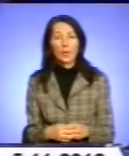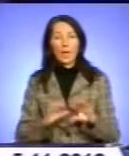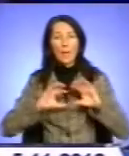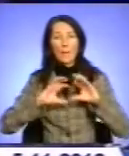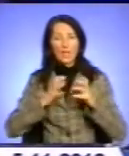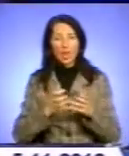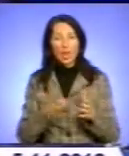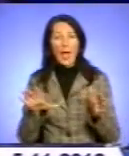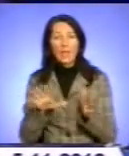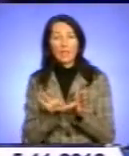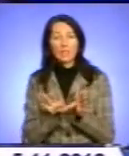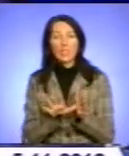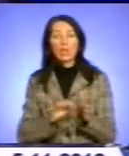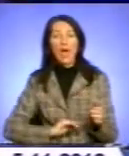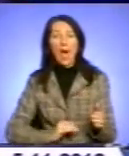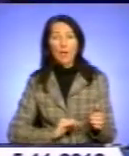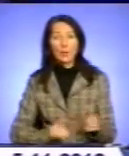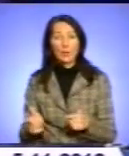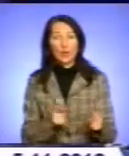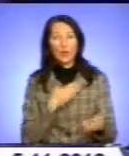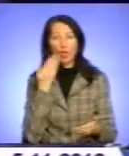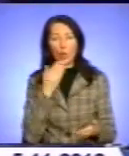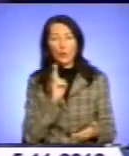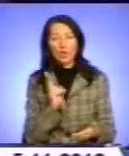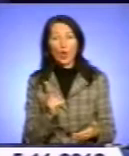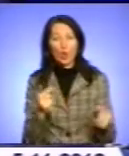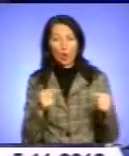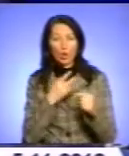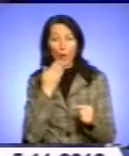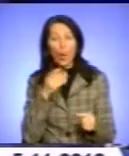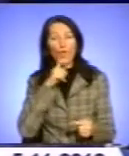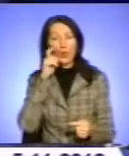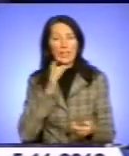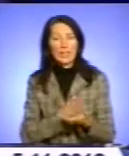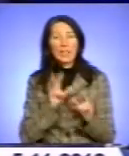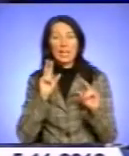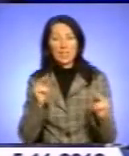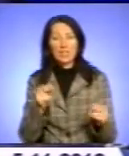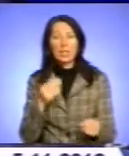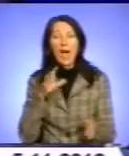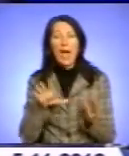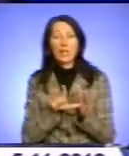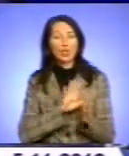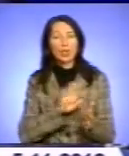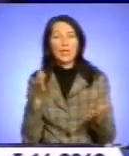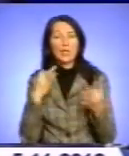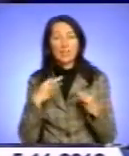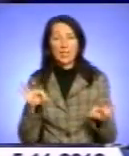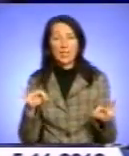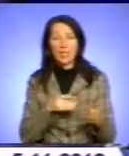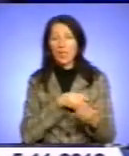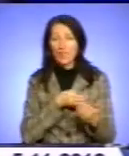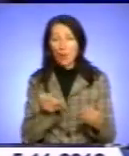Міжнародне енергетичне агентство підготувало доповідь, згідно з якою в України є шанс на енергетичну незалежність і